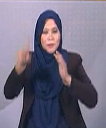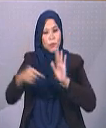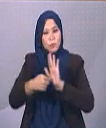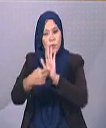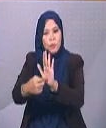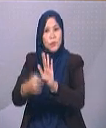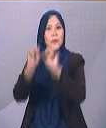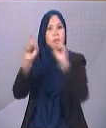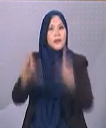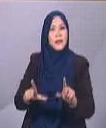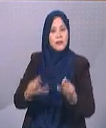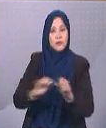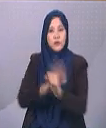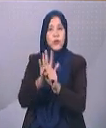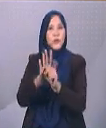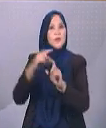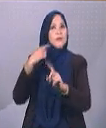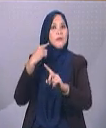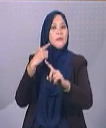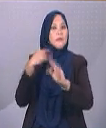sijil COVID negatif